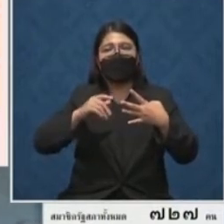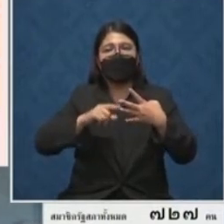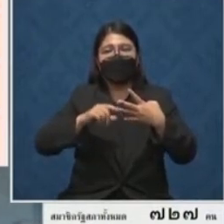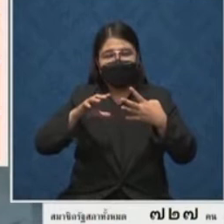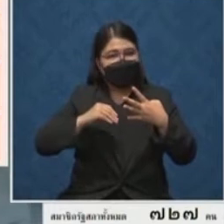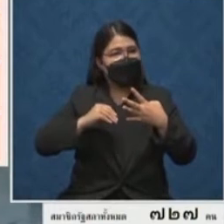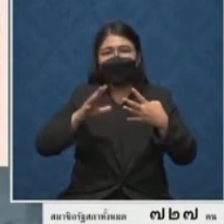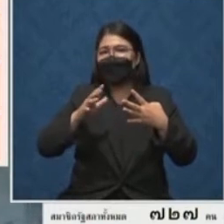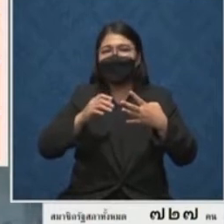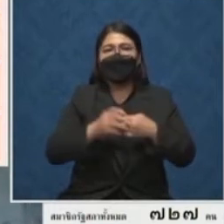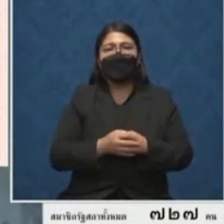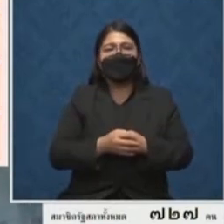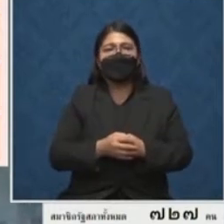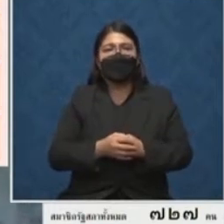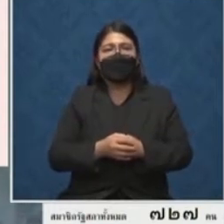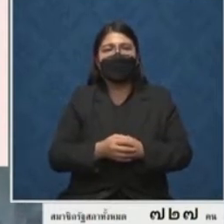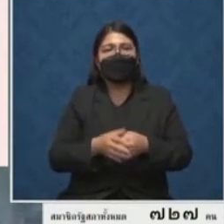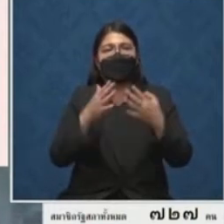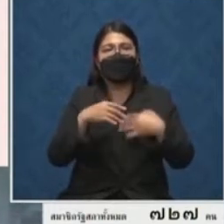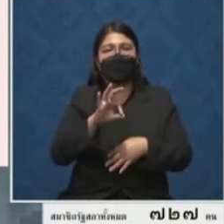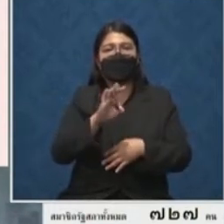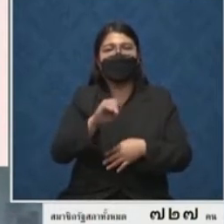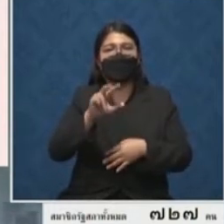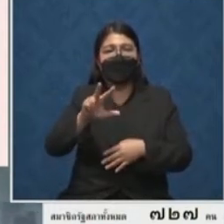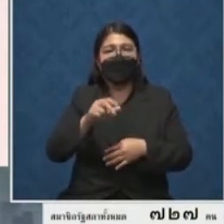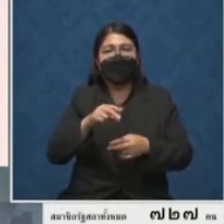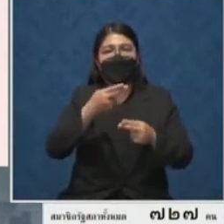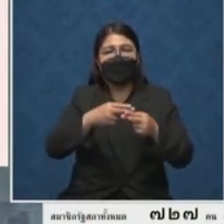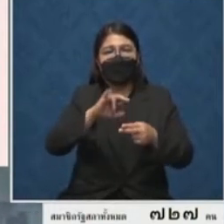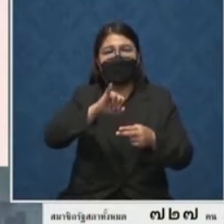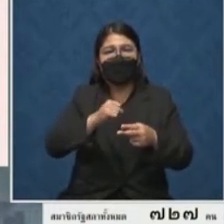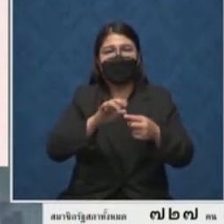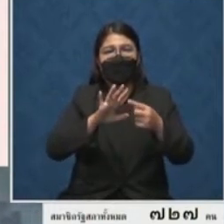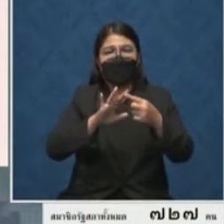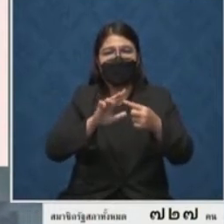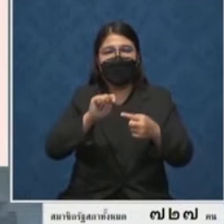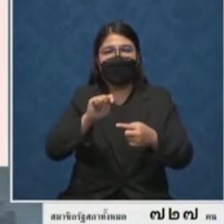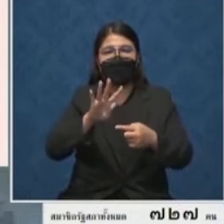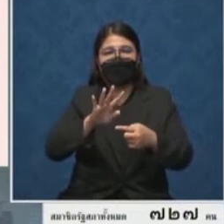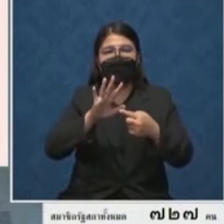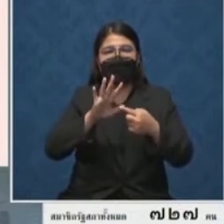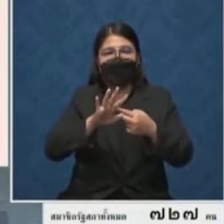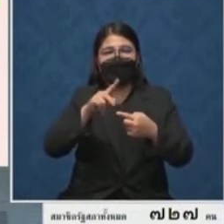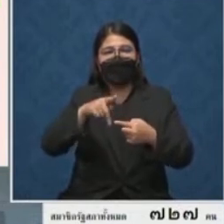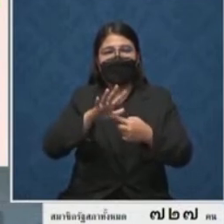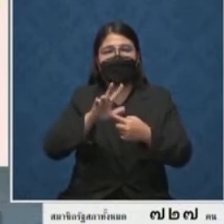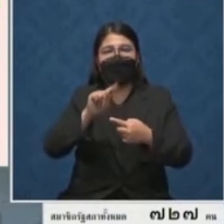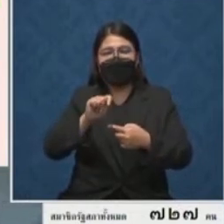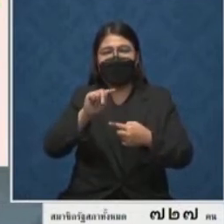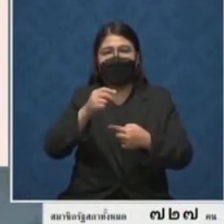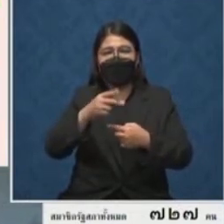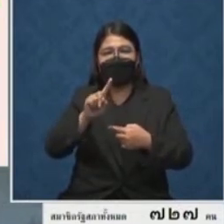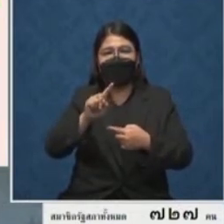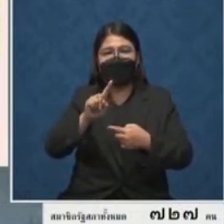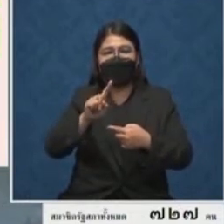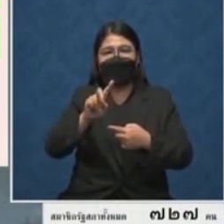ค่ะ 93นางจุฑาพัฒน์เมนะสวัสดิ ์1รับหลักการ2รับหลัก